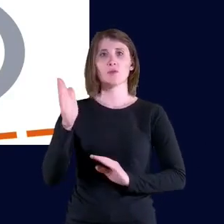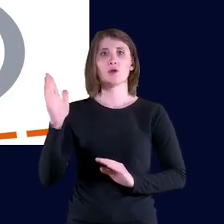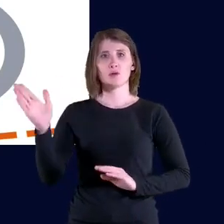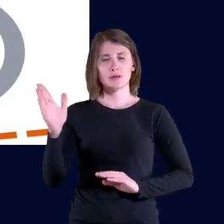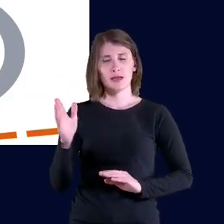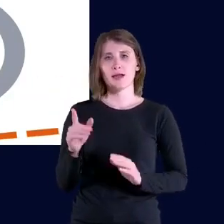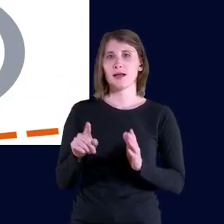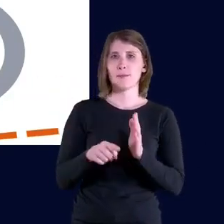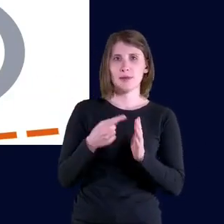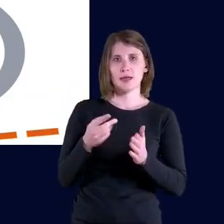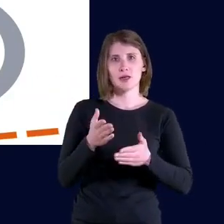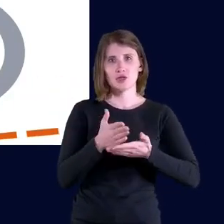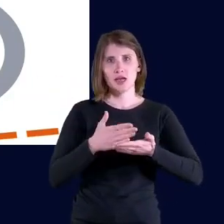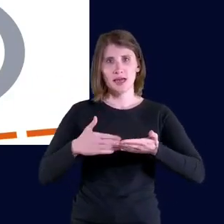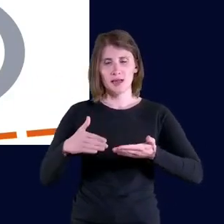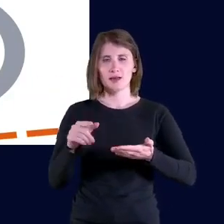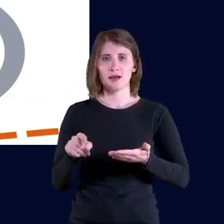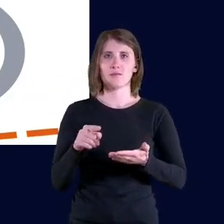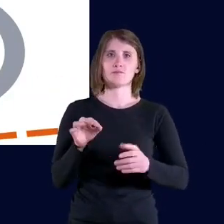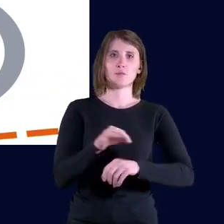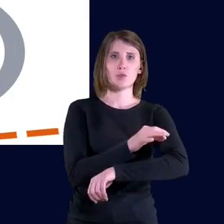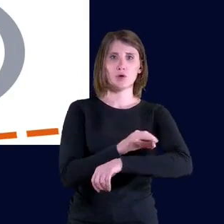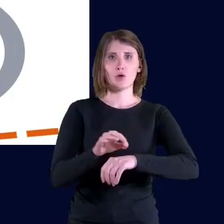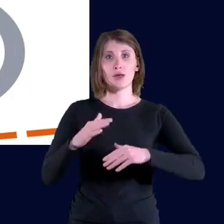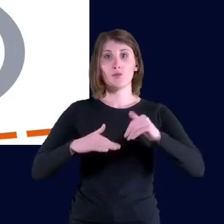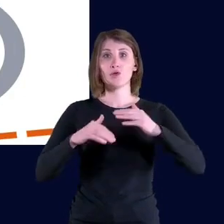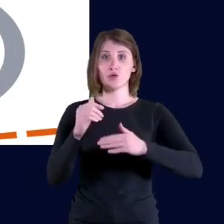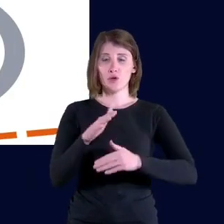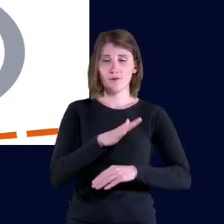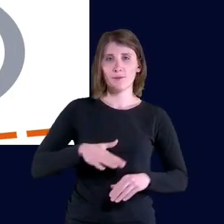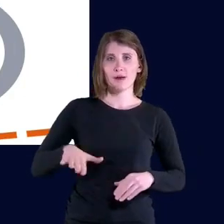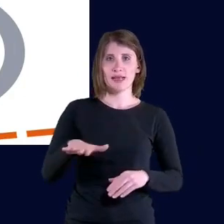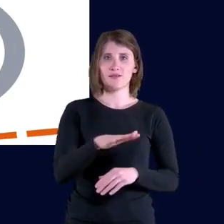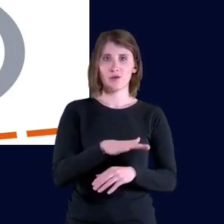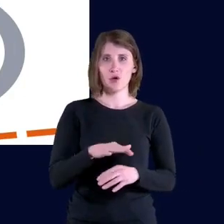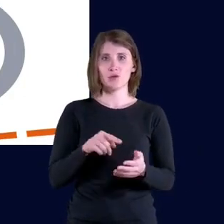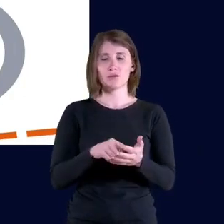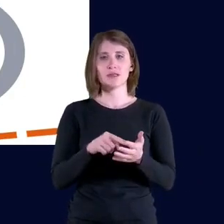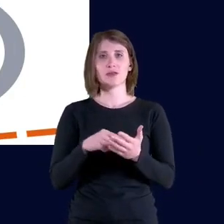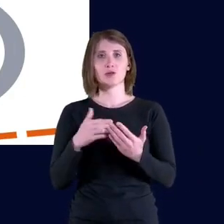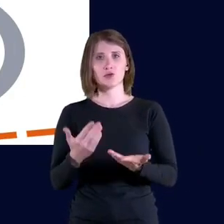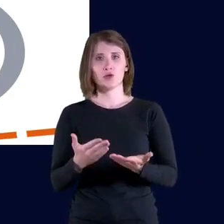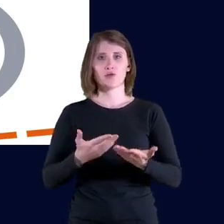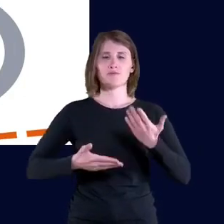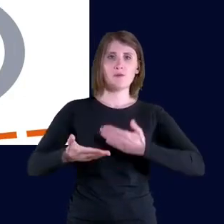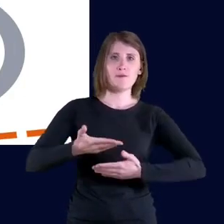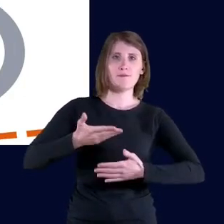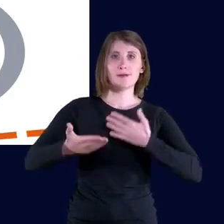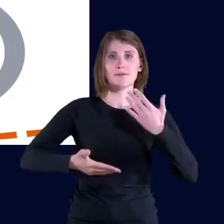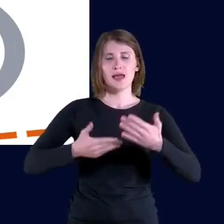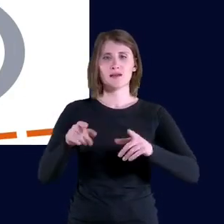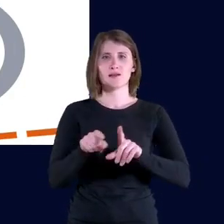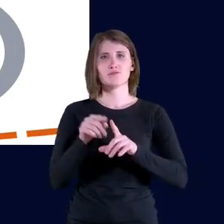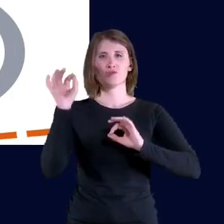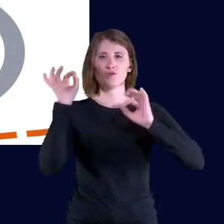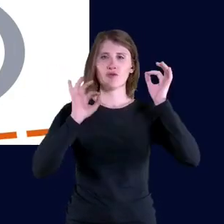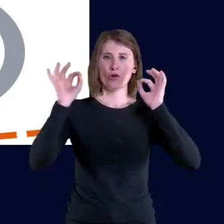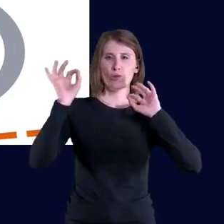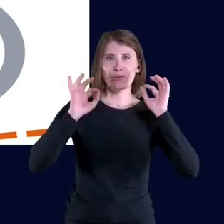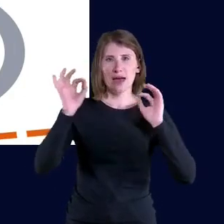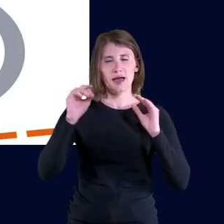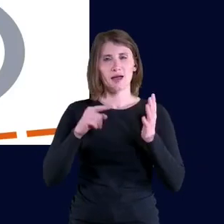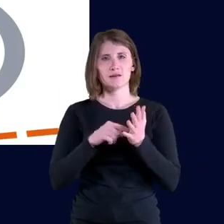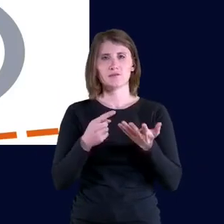realizowała pierwszy etap projektu budowy platformy która służy do wymiany i gromadzenia informacji na